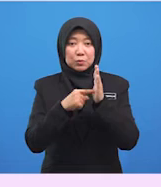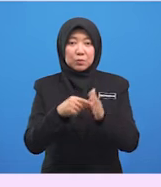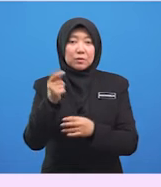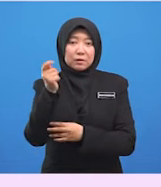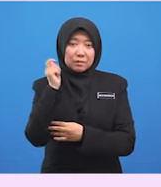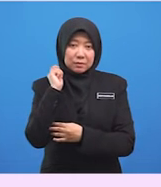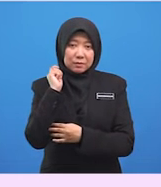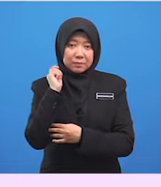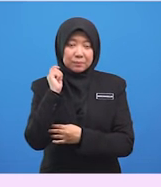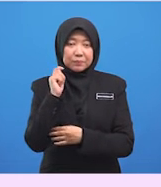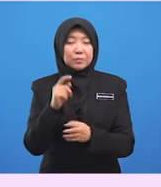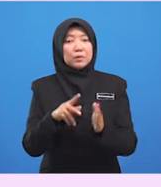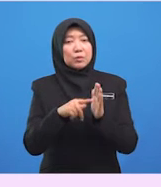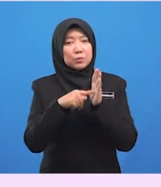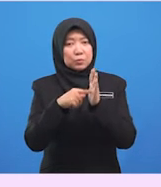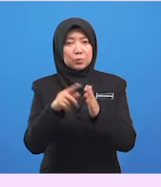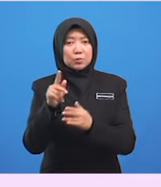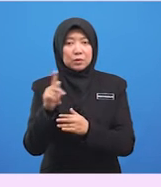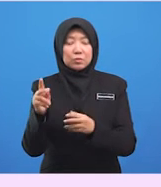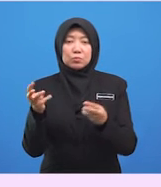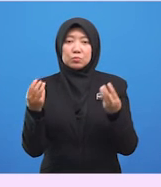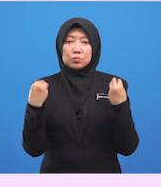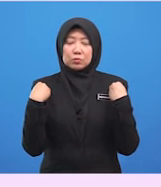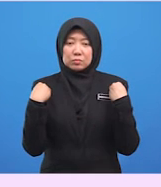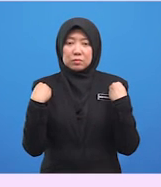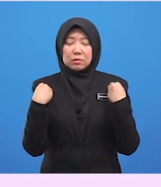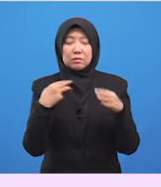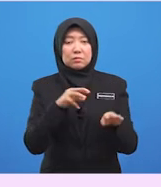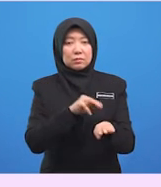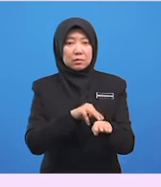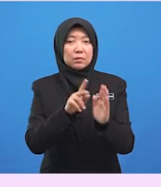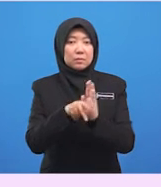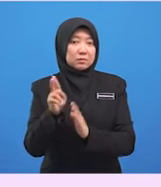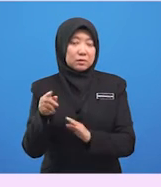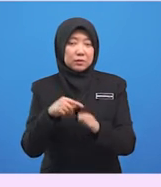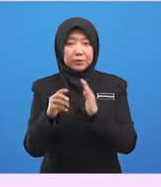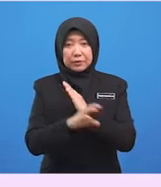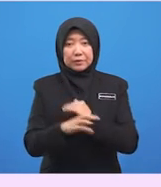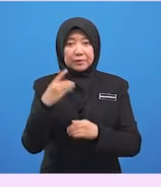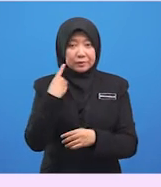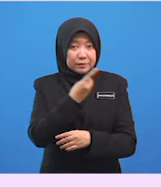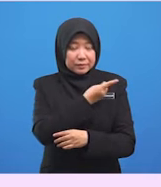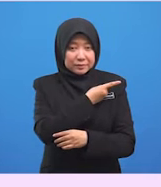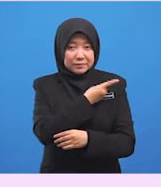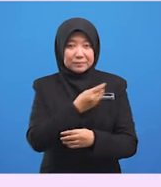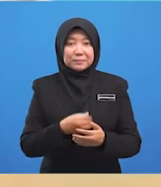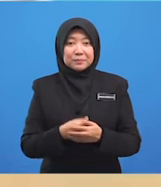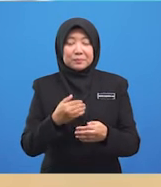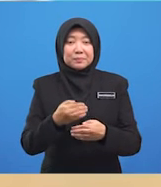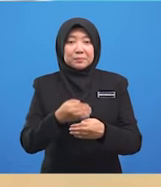Chingu Tunjukkan tadi menyukai kewujudan zaman prasejarah ini Gaara kita